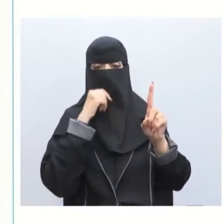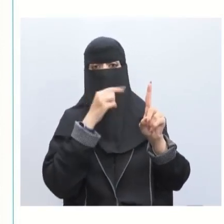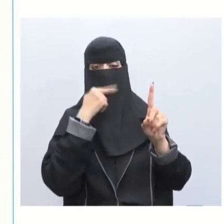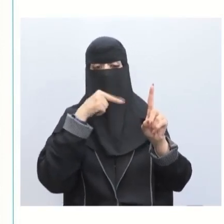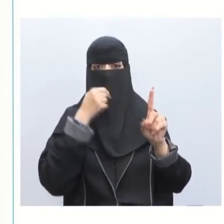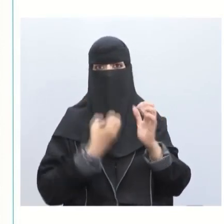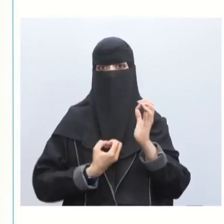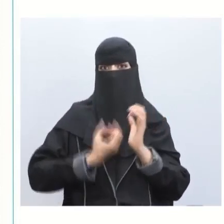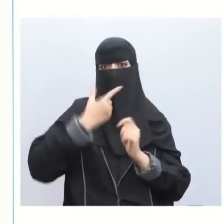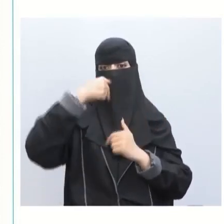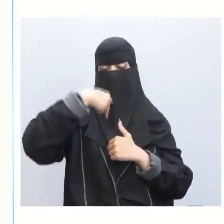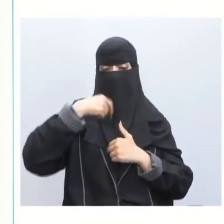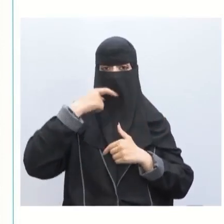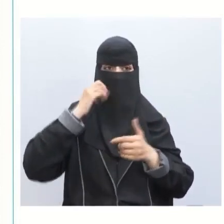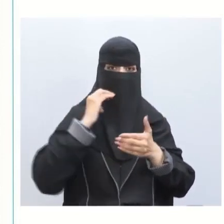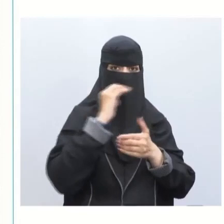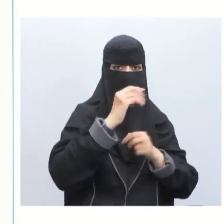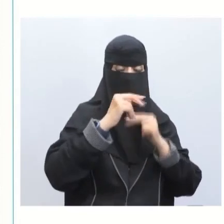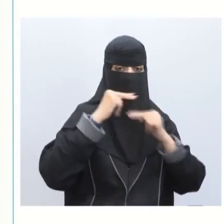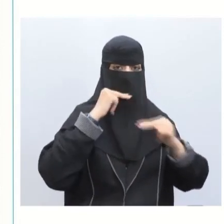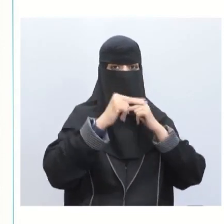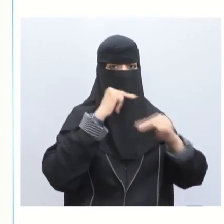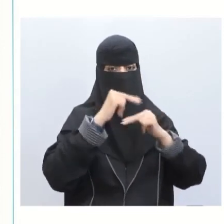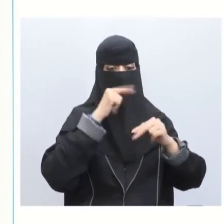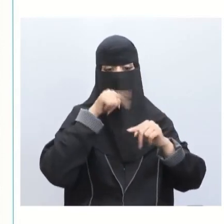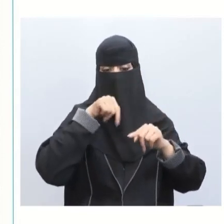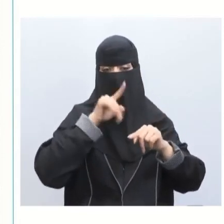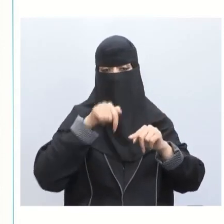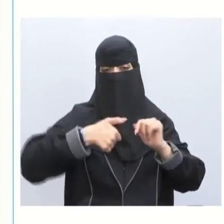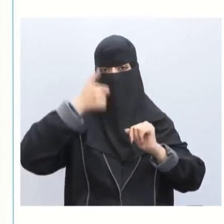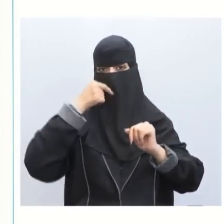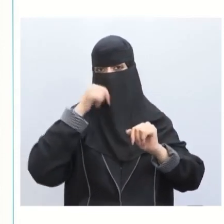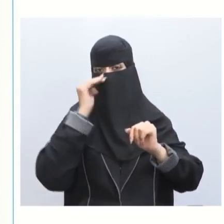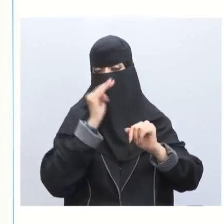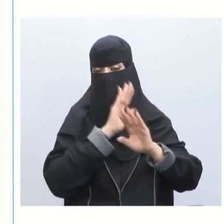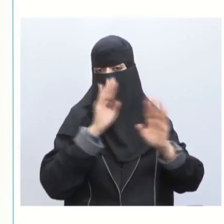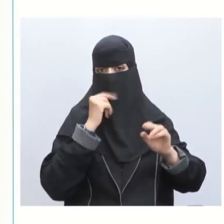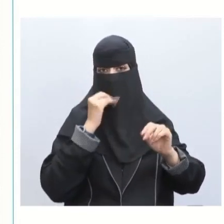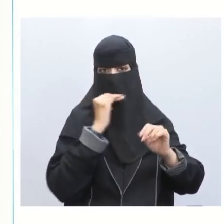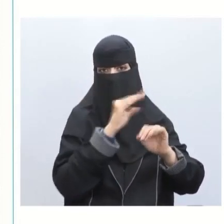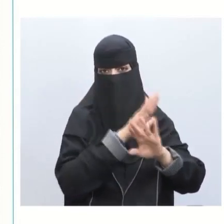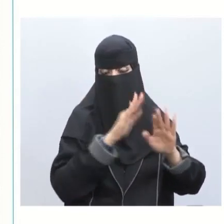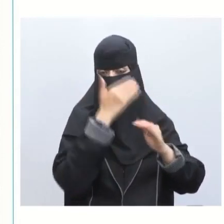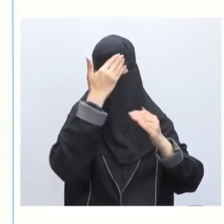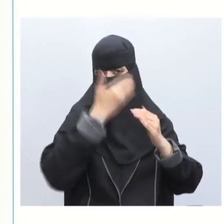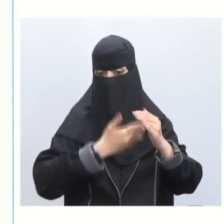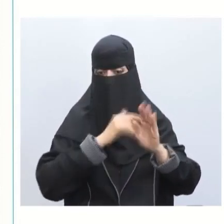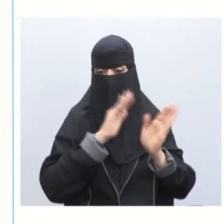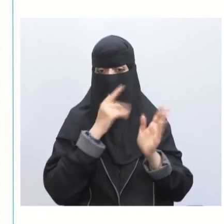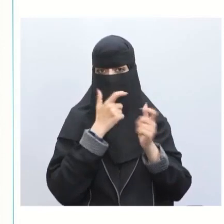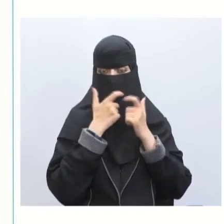هو استفزاز الهدف والحصول على رده فعل او